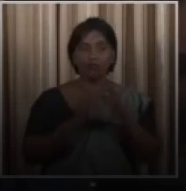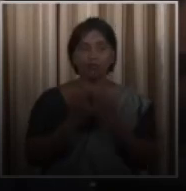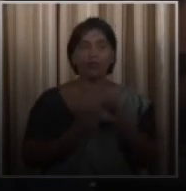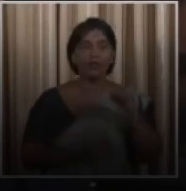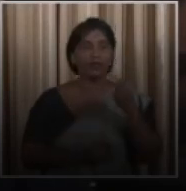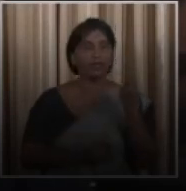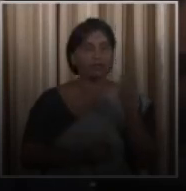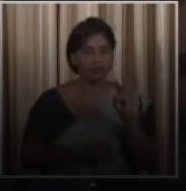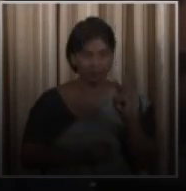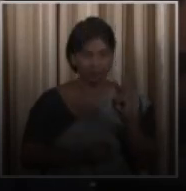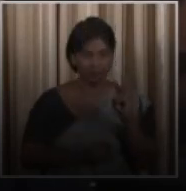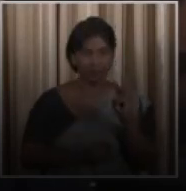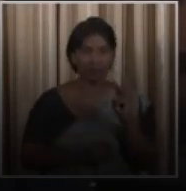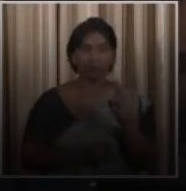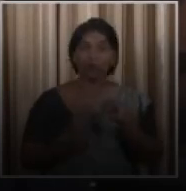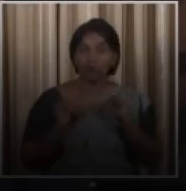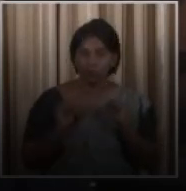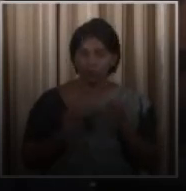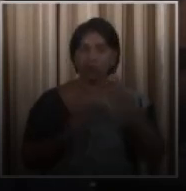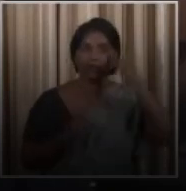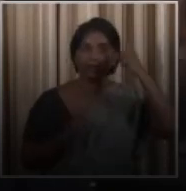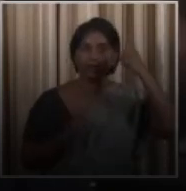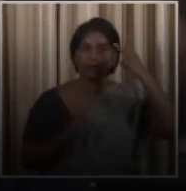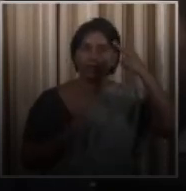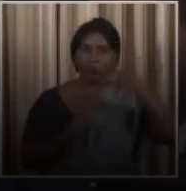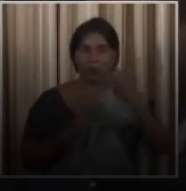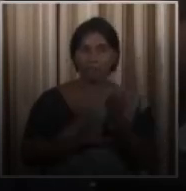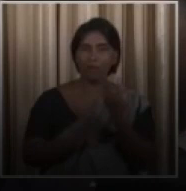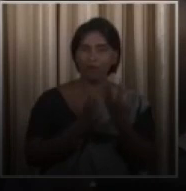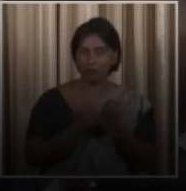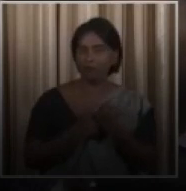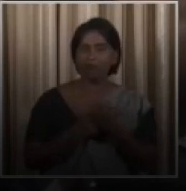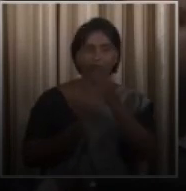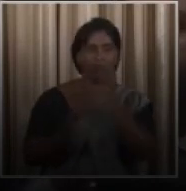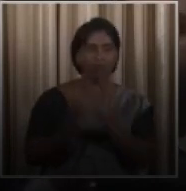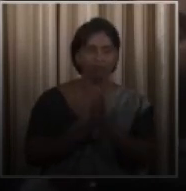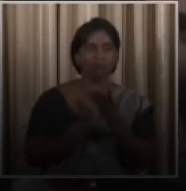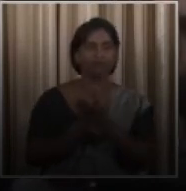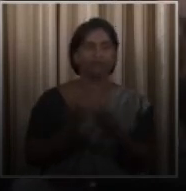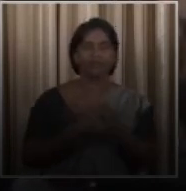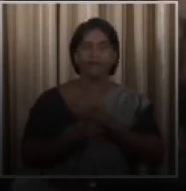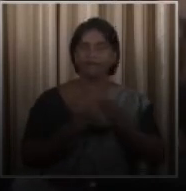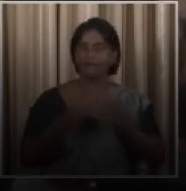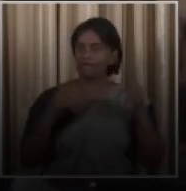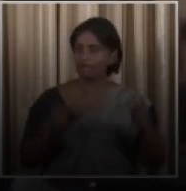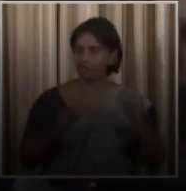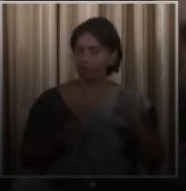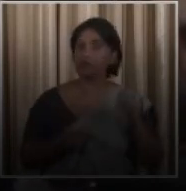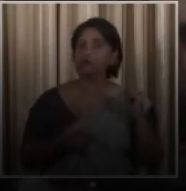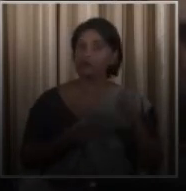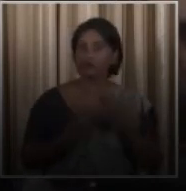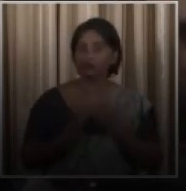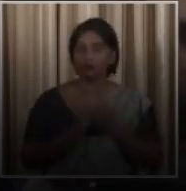113යි. උත්සාහයක් දැරුවා 3-2 බලය ගන්න. නමුත් ඒක ගිනි තියපුව ගිනි තියලා විරෝධය පාපු නිසා එතුමියට